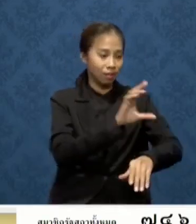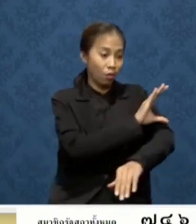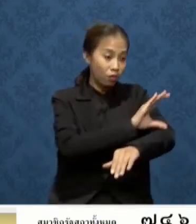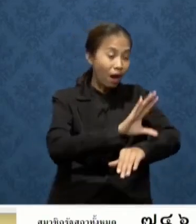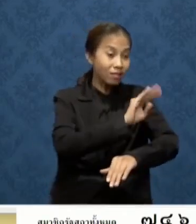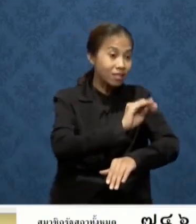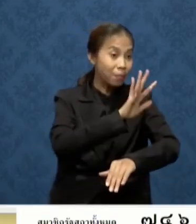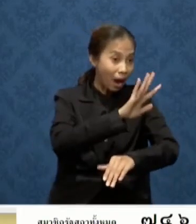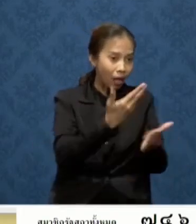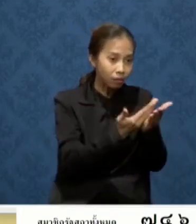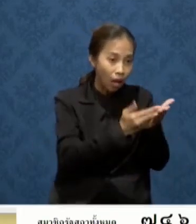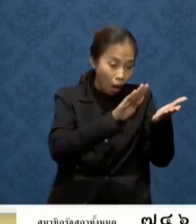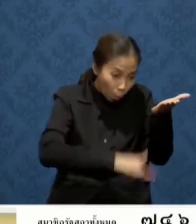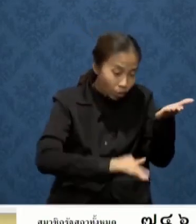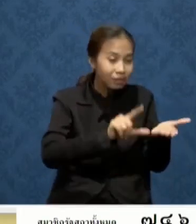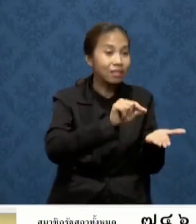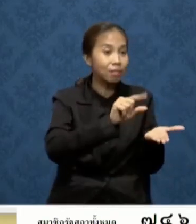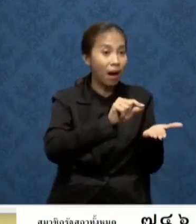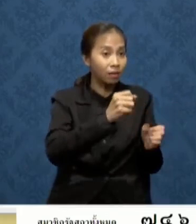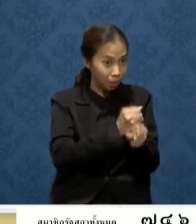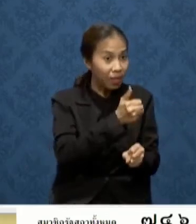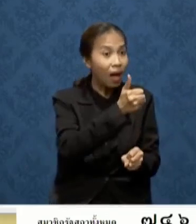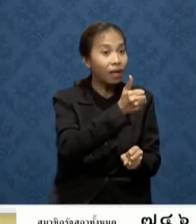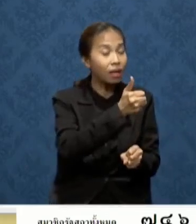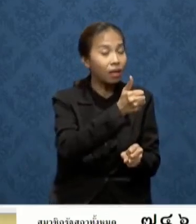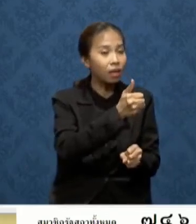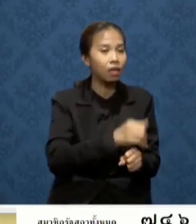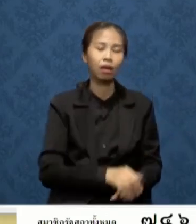คืต่ให้บริษัทเพื่อนทานยอม ผู้ถือห้นเขากไมยอม